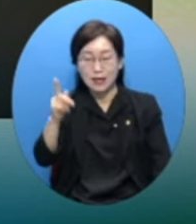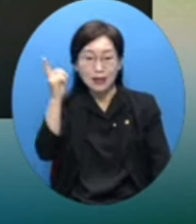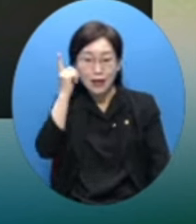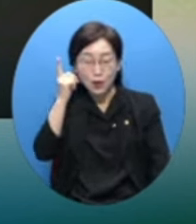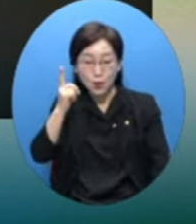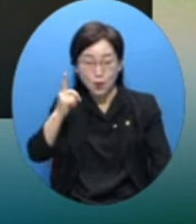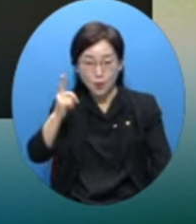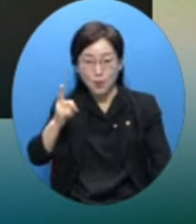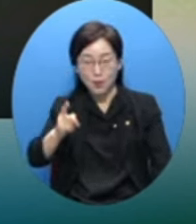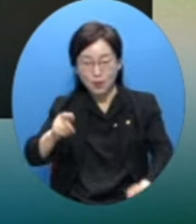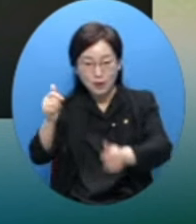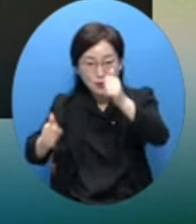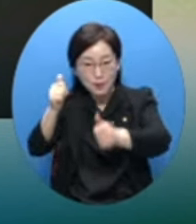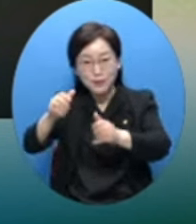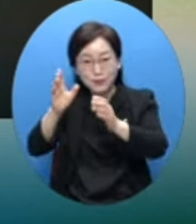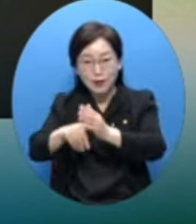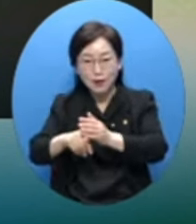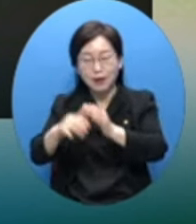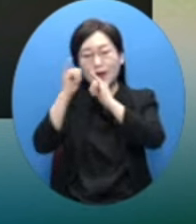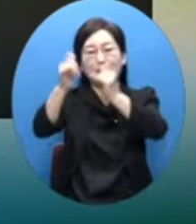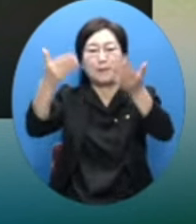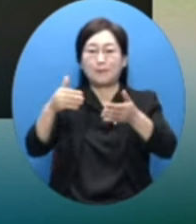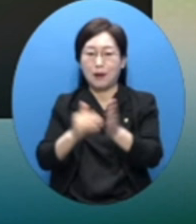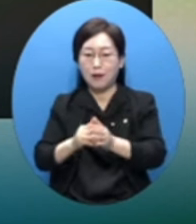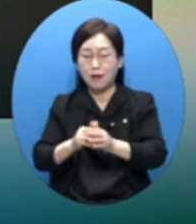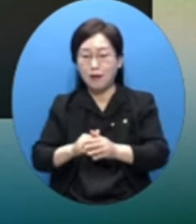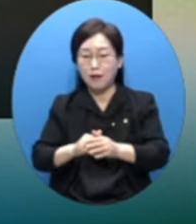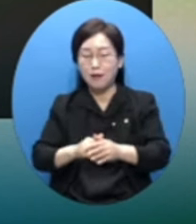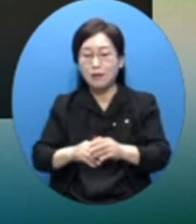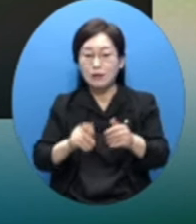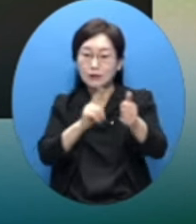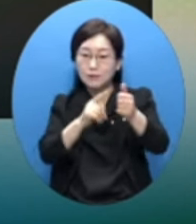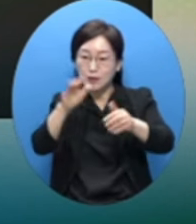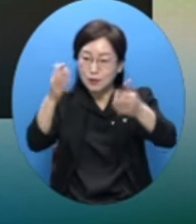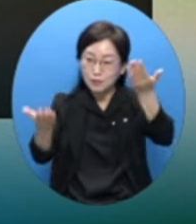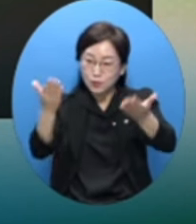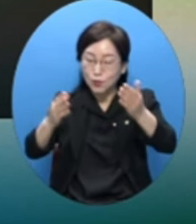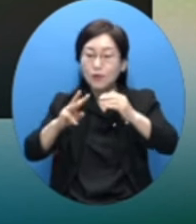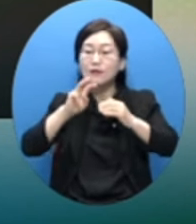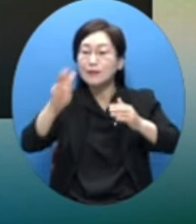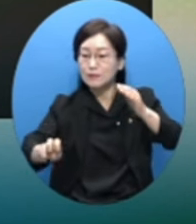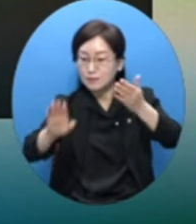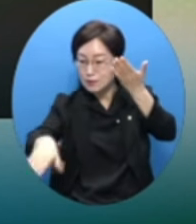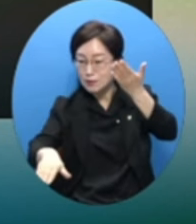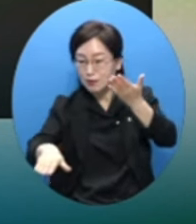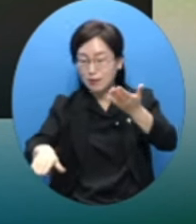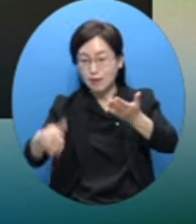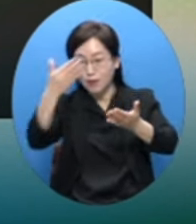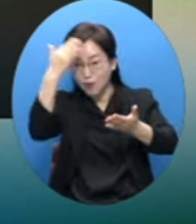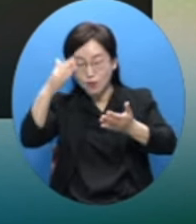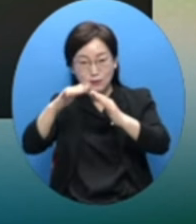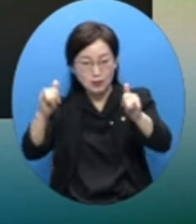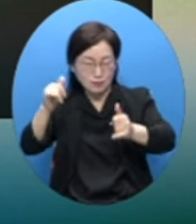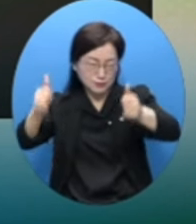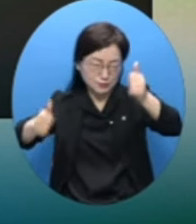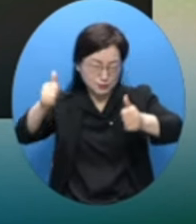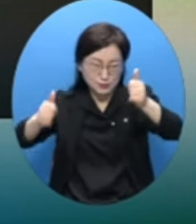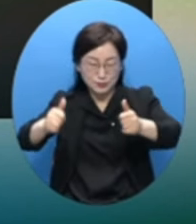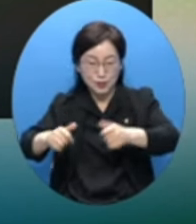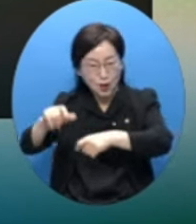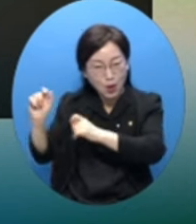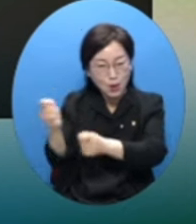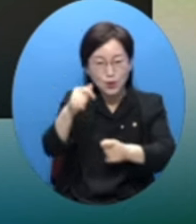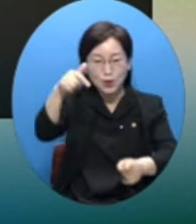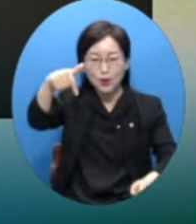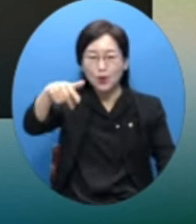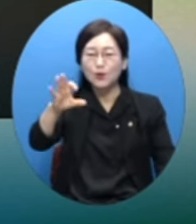나이가 30년 다 어린 젊은 사람들하고 나가서 경주에서, 이름이 경주가 평생